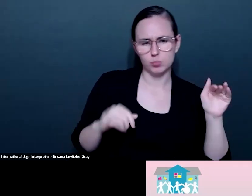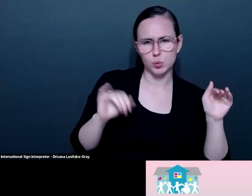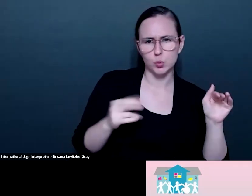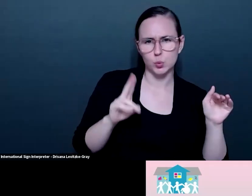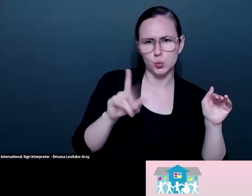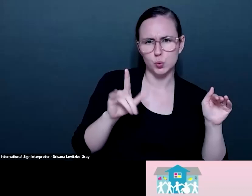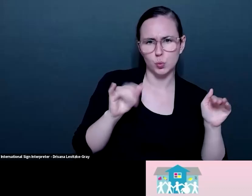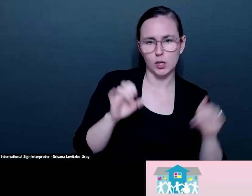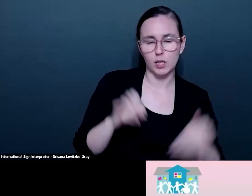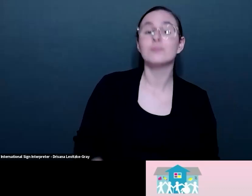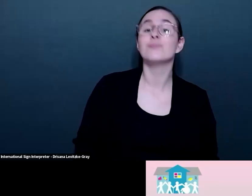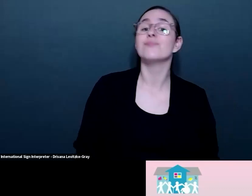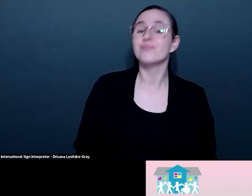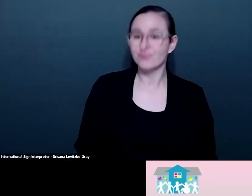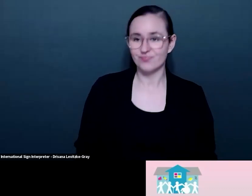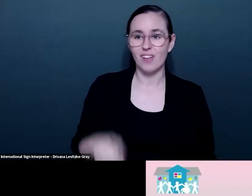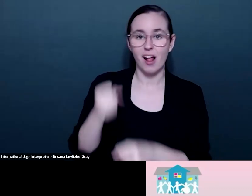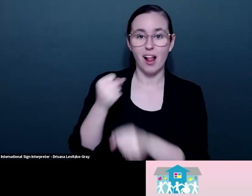des questions